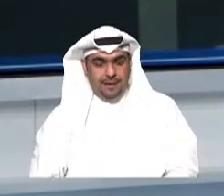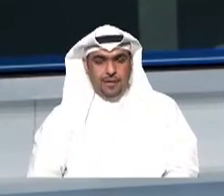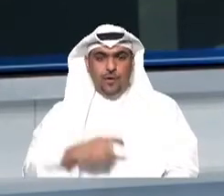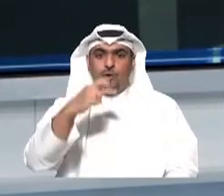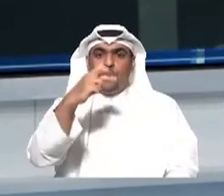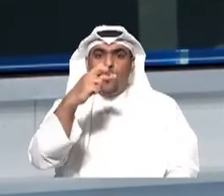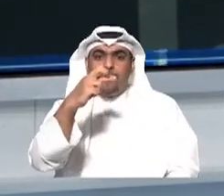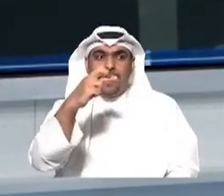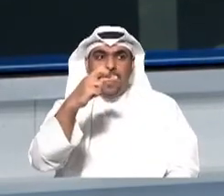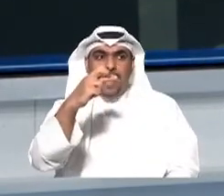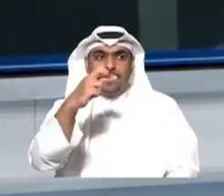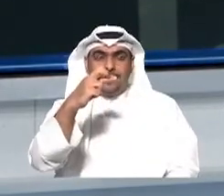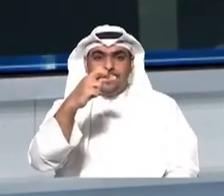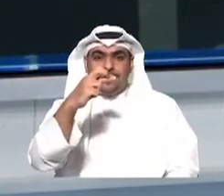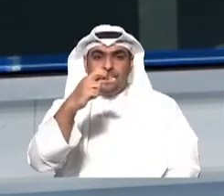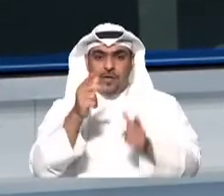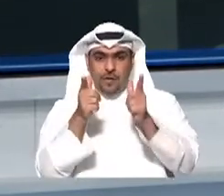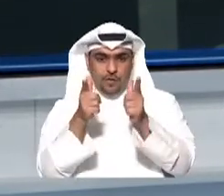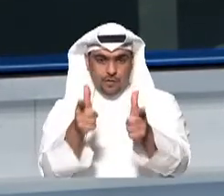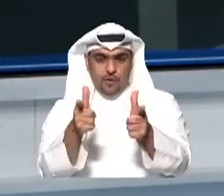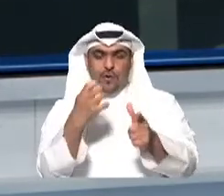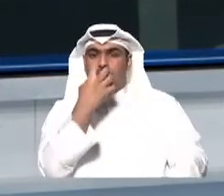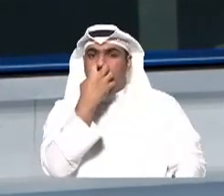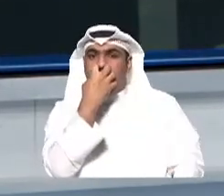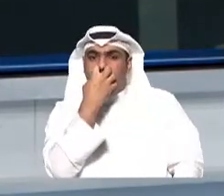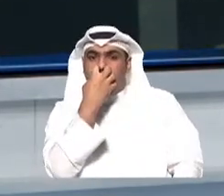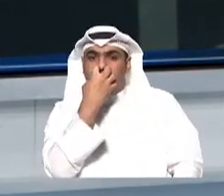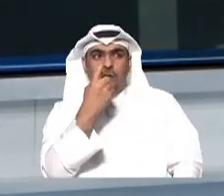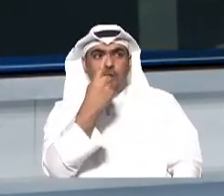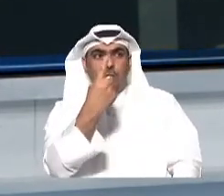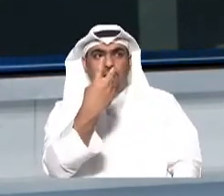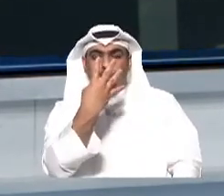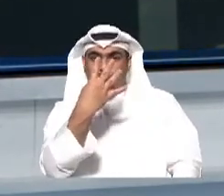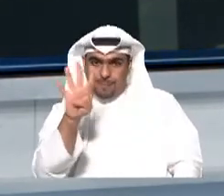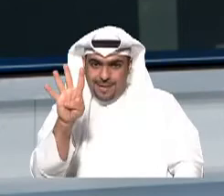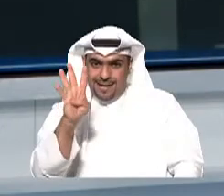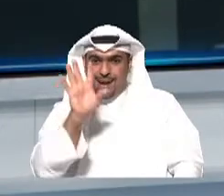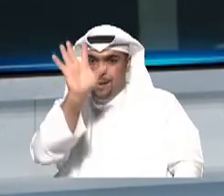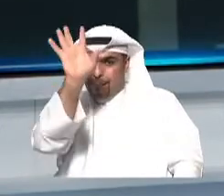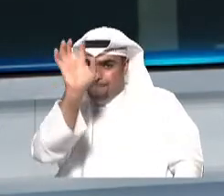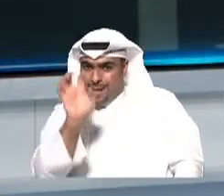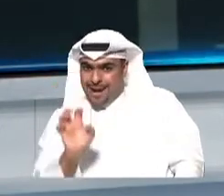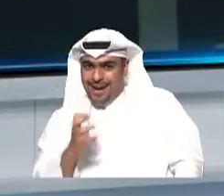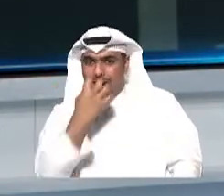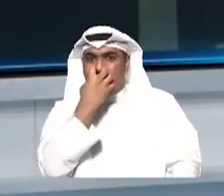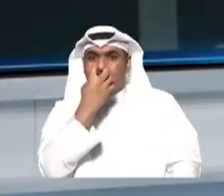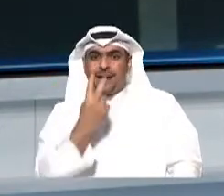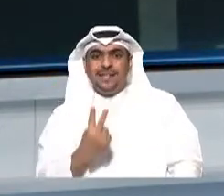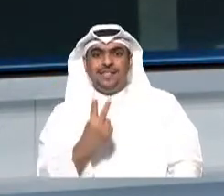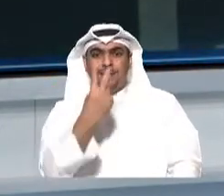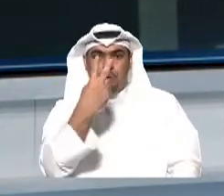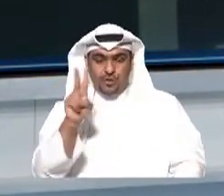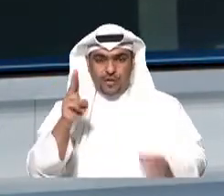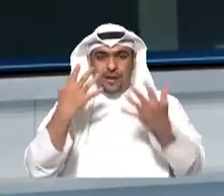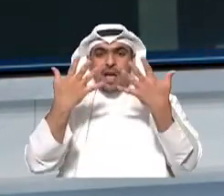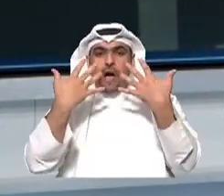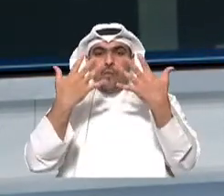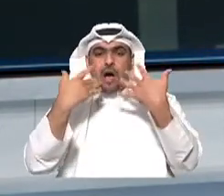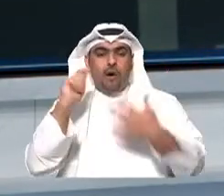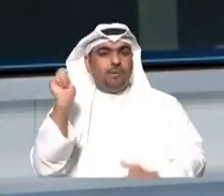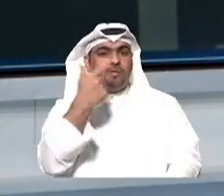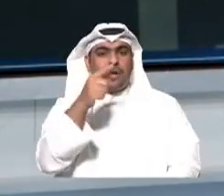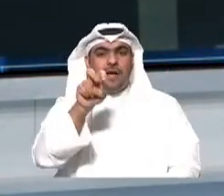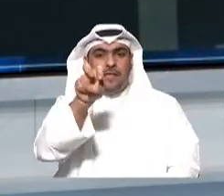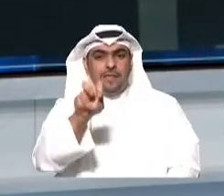الأحد، واستمرار الرياح الشمالية الغربية معنا يوم الاثنين والثلاثاء والأربعاء من 8 إلى 28 كيلومتر بالساعة،